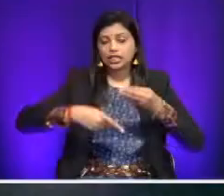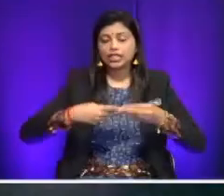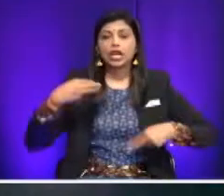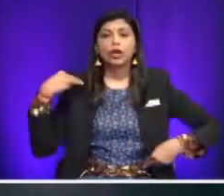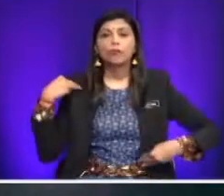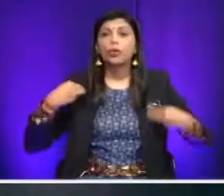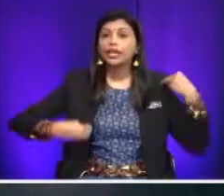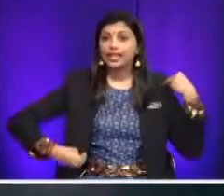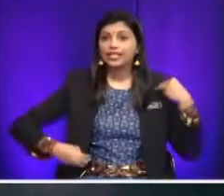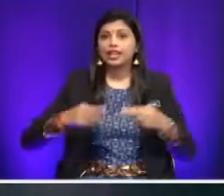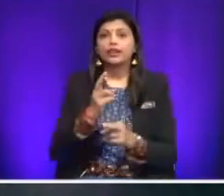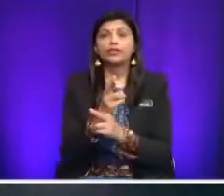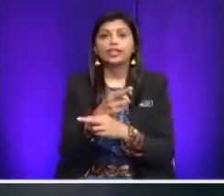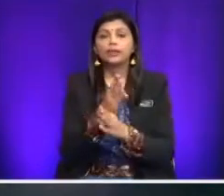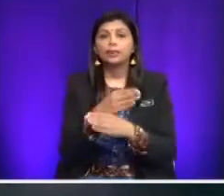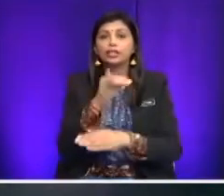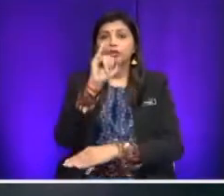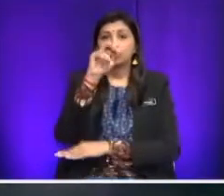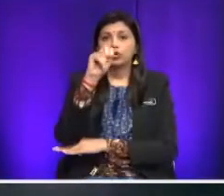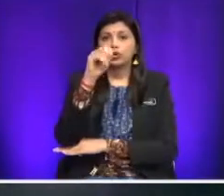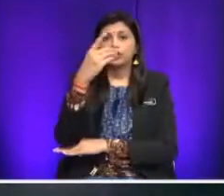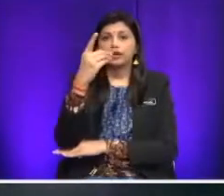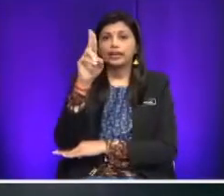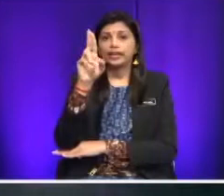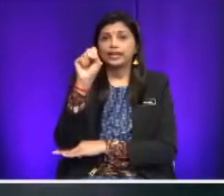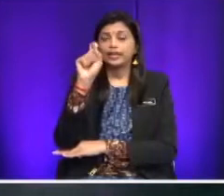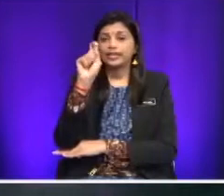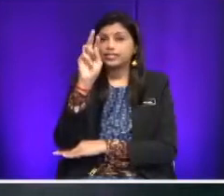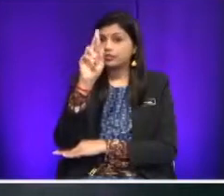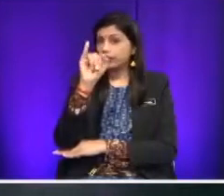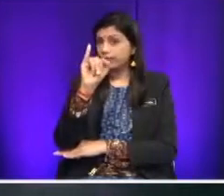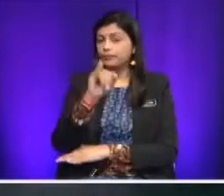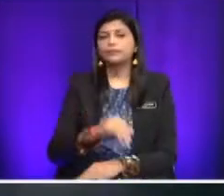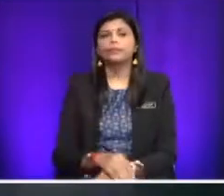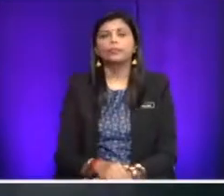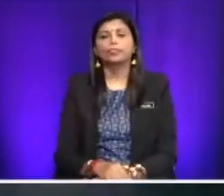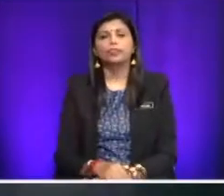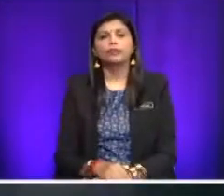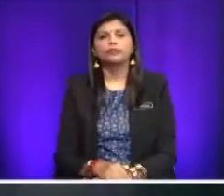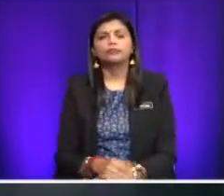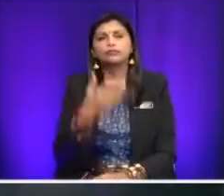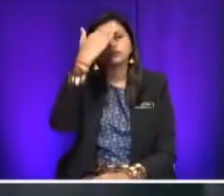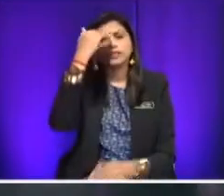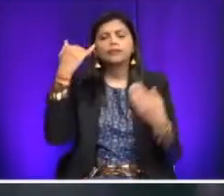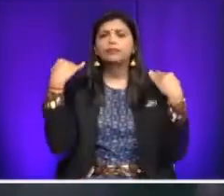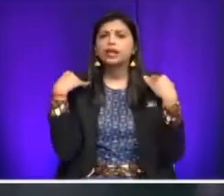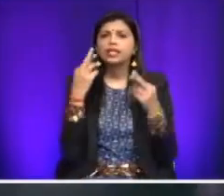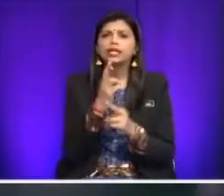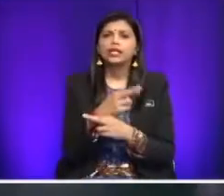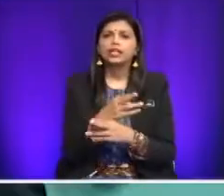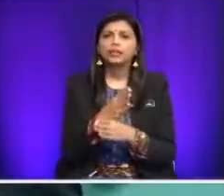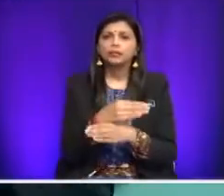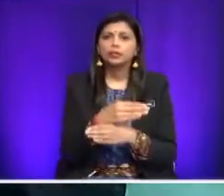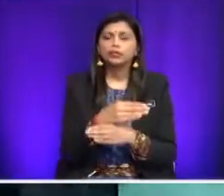Wow baik tapi kasih gua Mi'raj juga bertanya kepada sego Mengapa rekabentuk industri ini diperkenalkan di Malaysia Oke 11